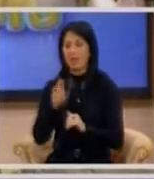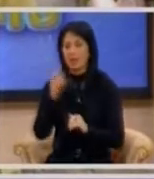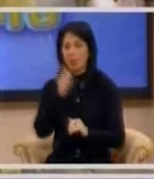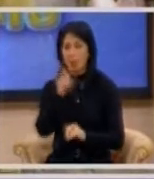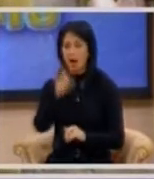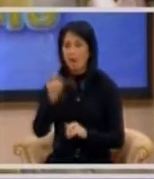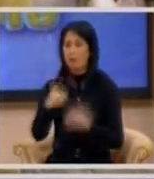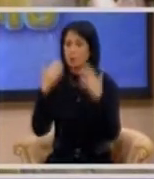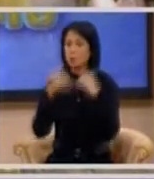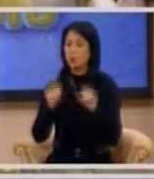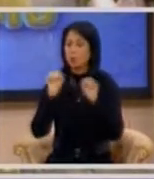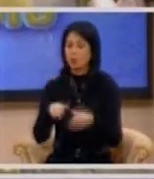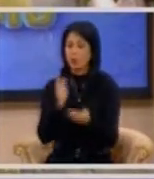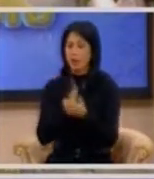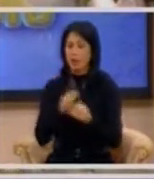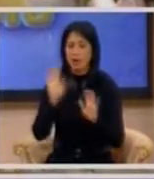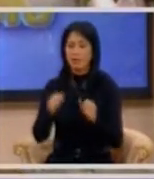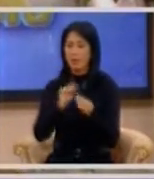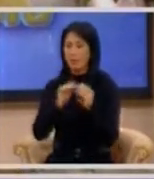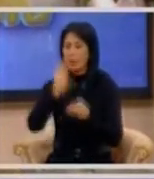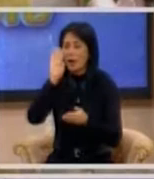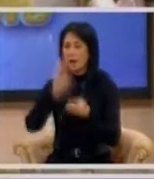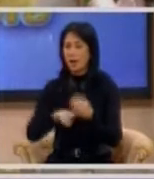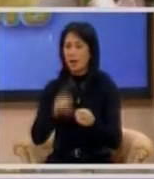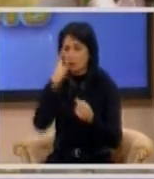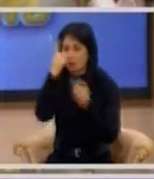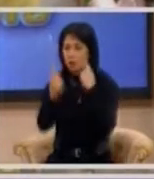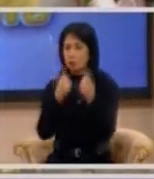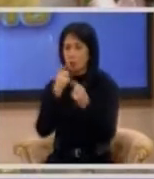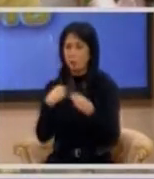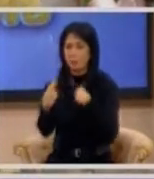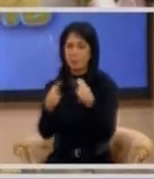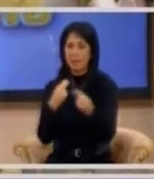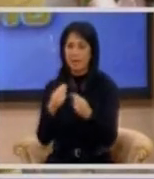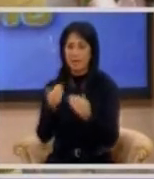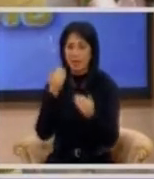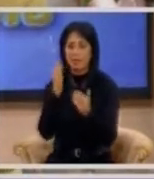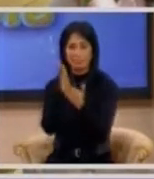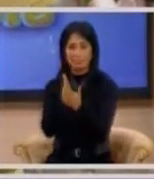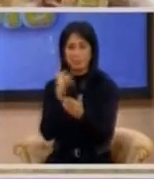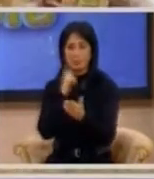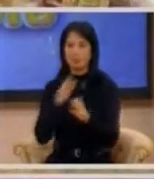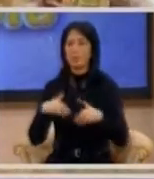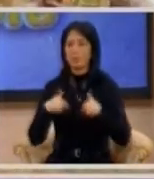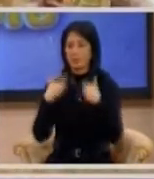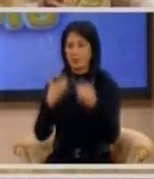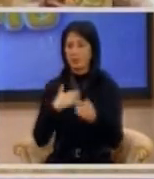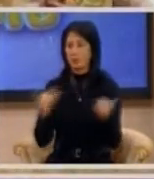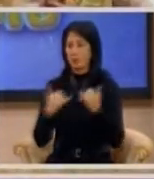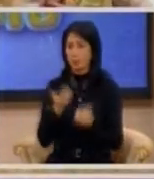უკვე საშუალება აქვთ, რომ ყოველგვარი პრობლემის გარეშე შეტყობინება მიაწვდინონ ადრესატამდე, ხო? მე მინდა მივესალმო ჩვენ